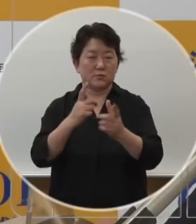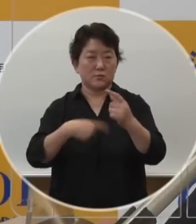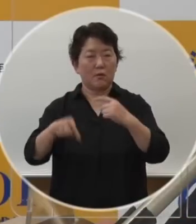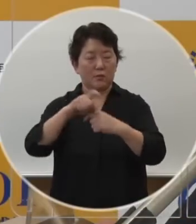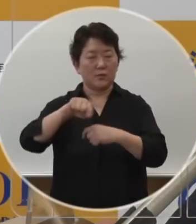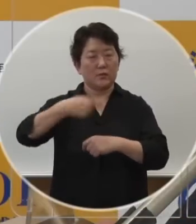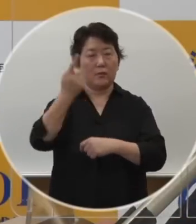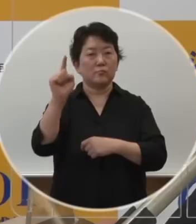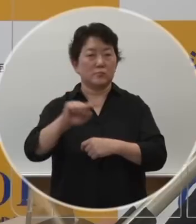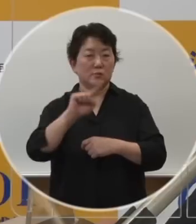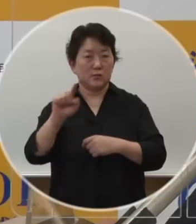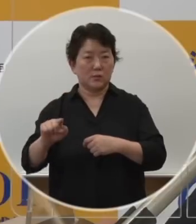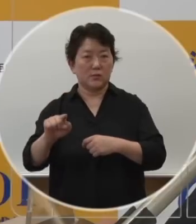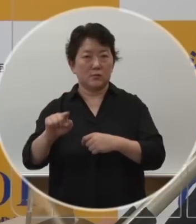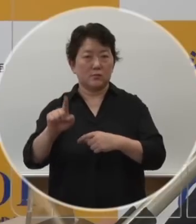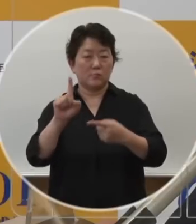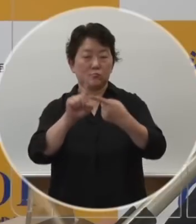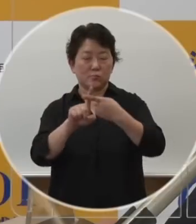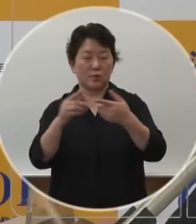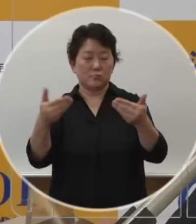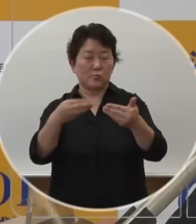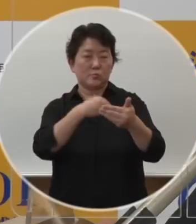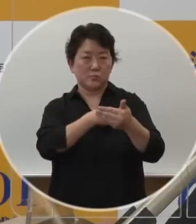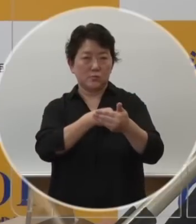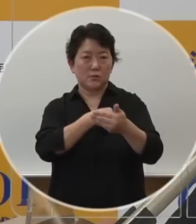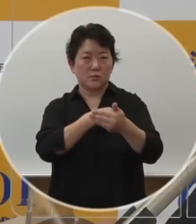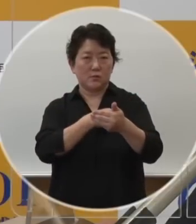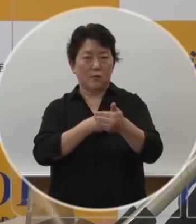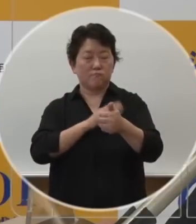に100名程度の職員を増員をし、